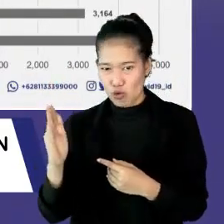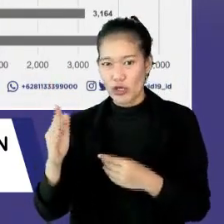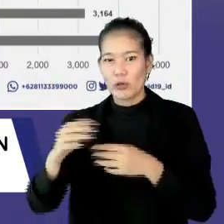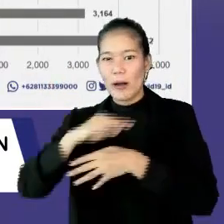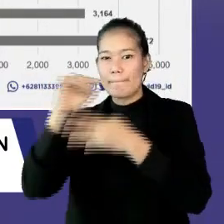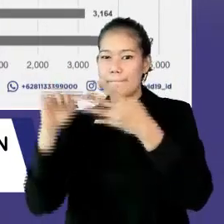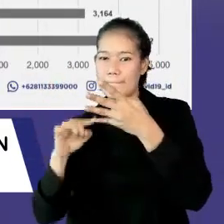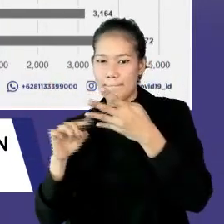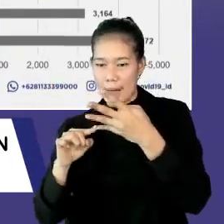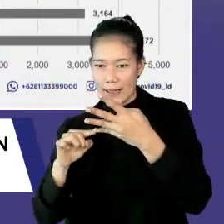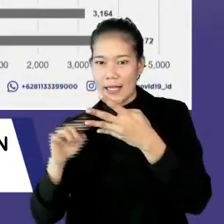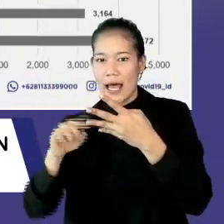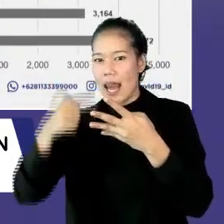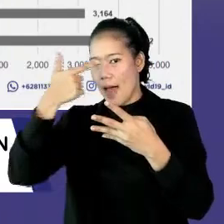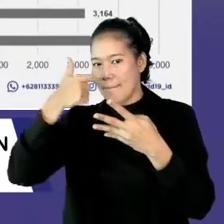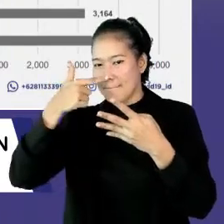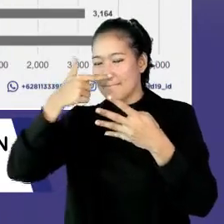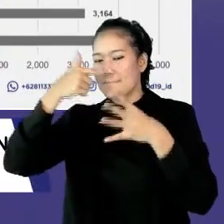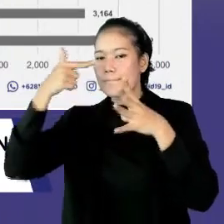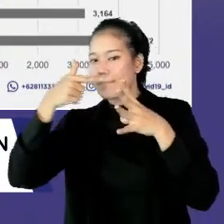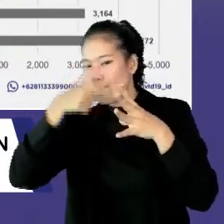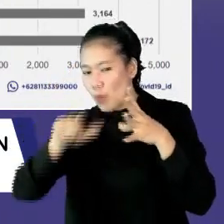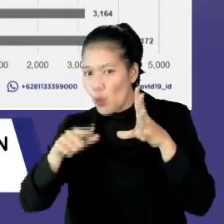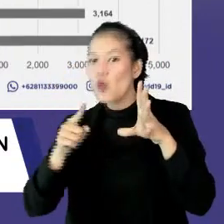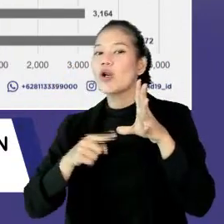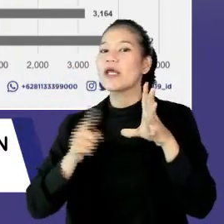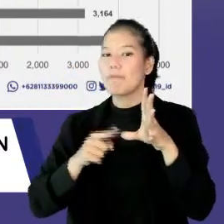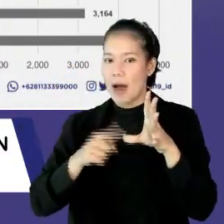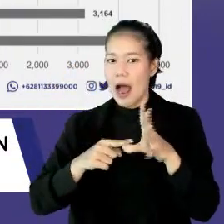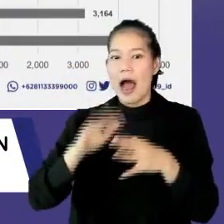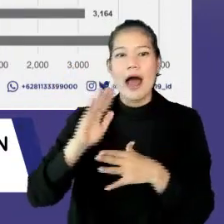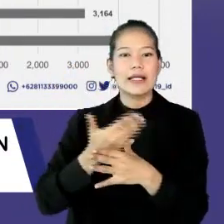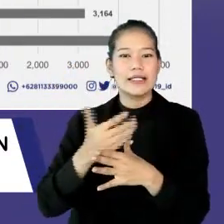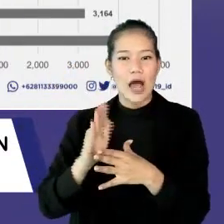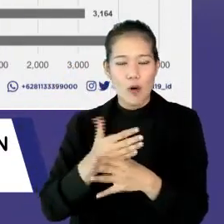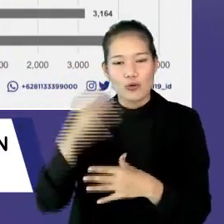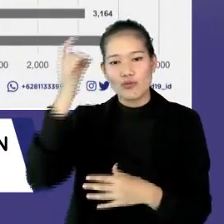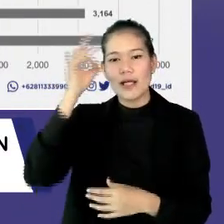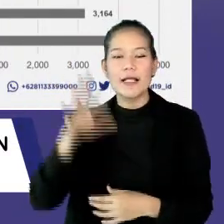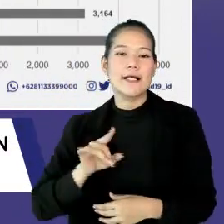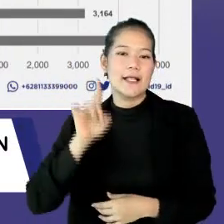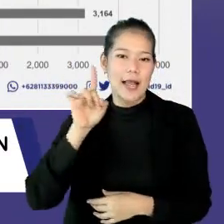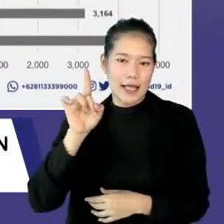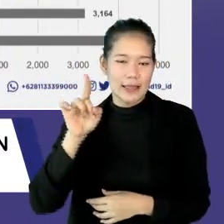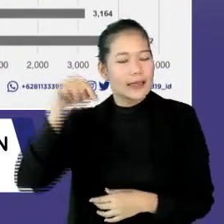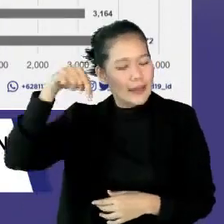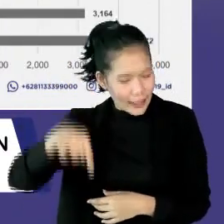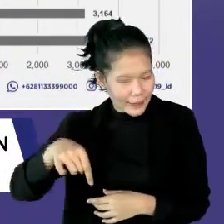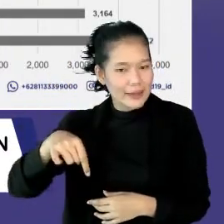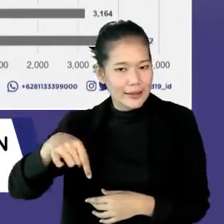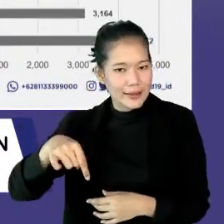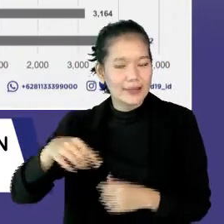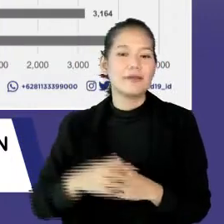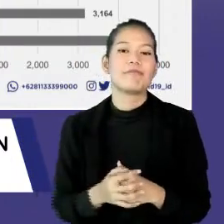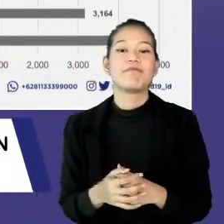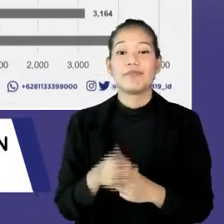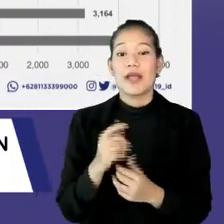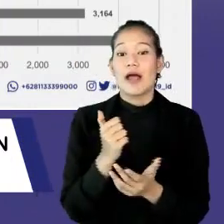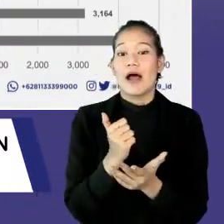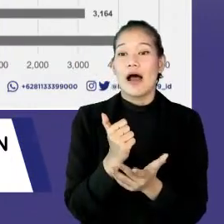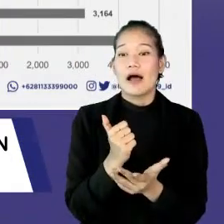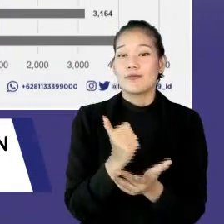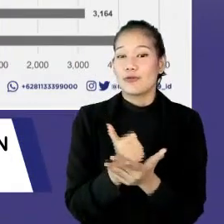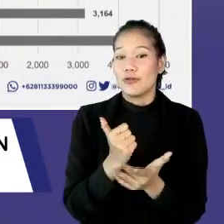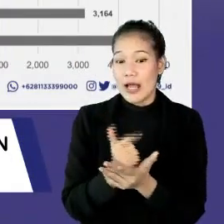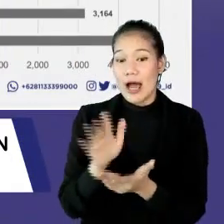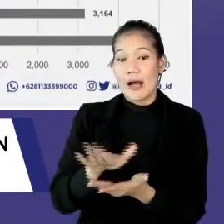keempat, Lampung peringkat kelima, Riau peringkat ke-9 dan juga Sumatera Selatan peringkat ke-10. Jadi intinya